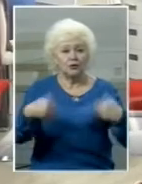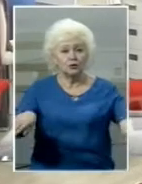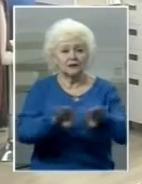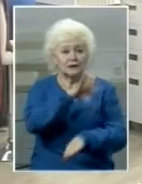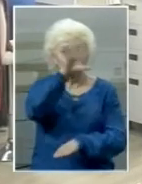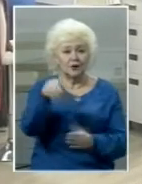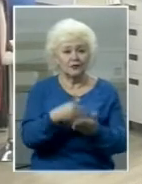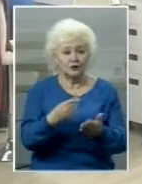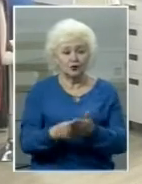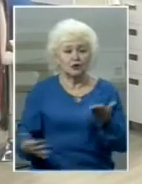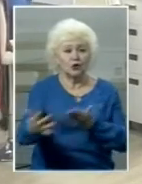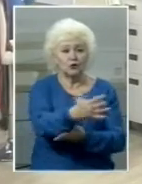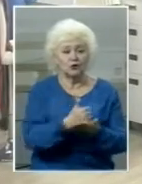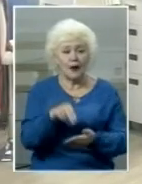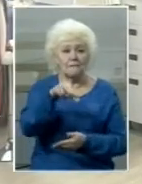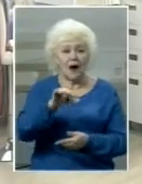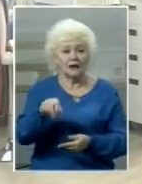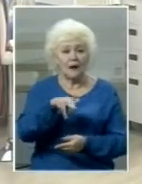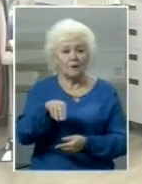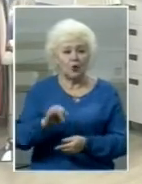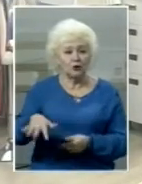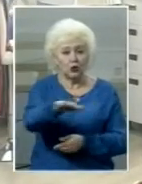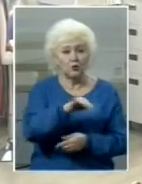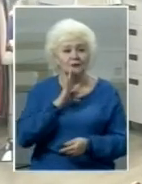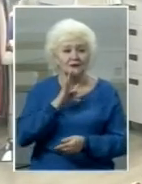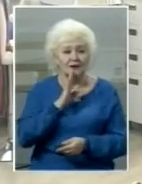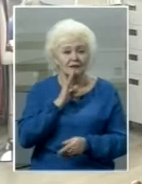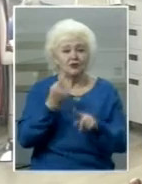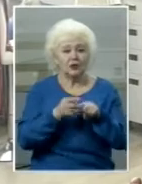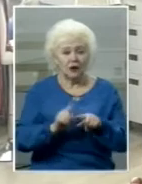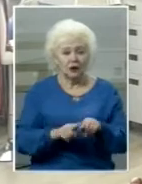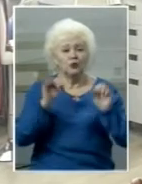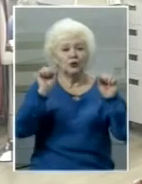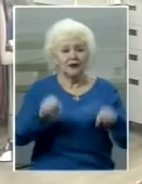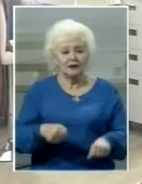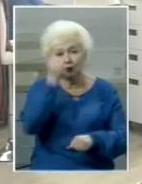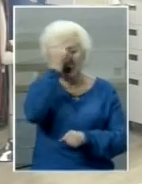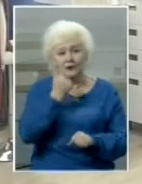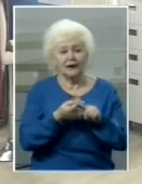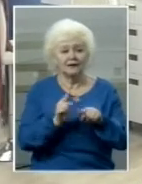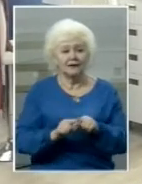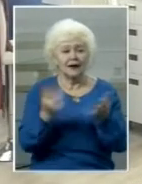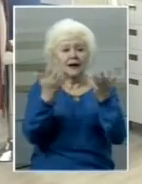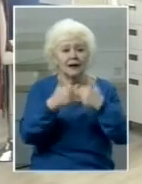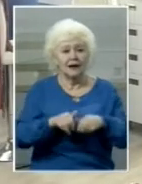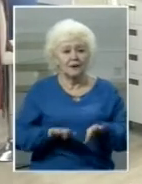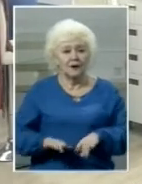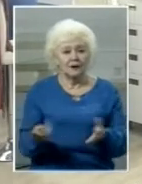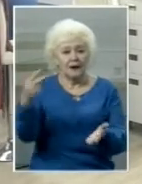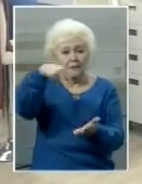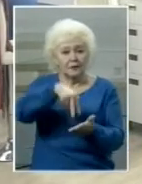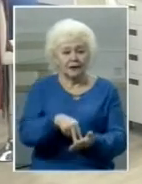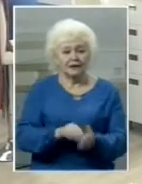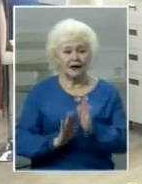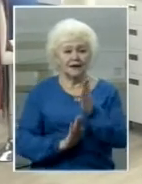всю суму. Збираємо ми на пароподіум для дівчинки, яка зможе, благодаря цьому апарату, піднятися,